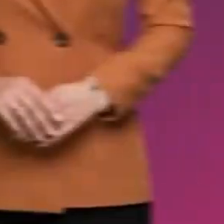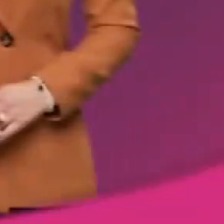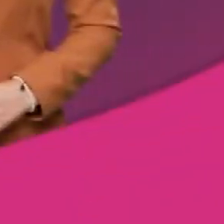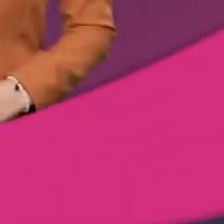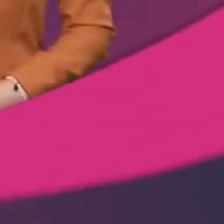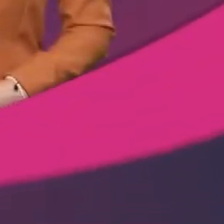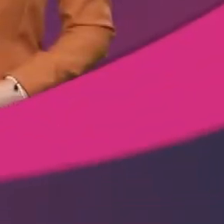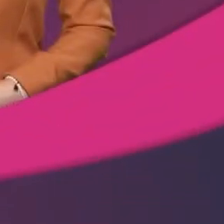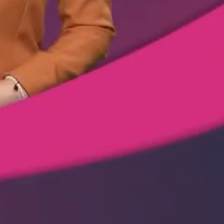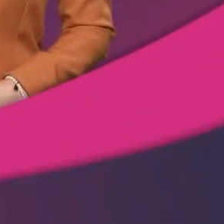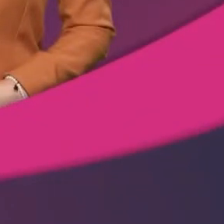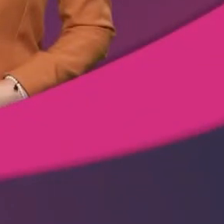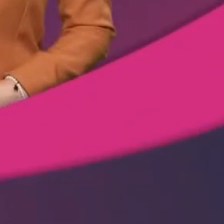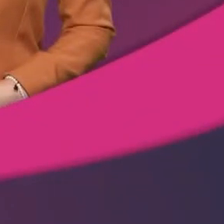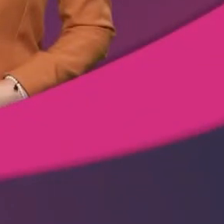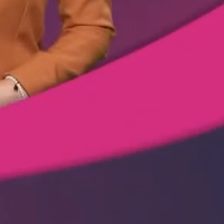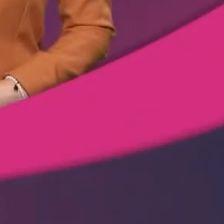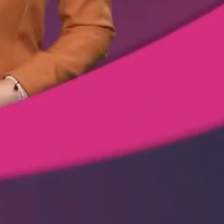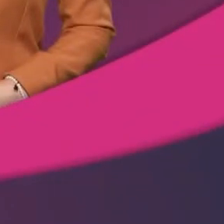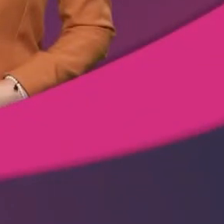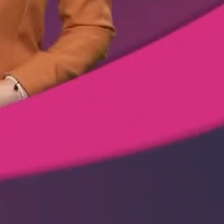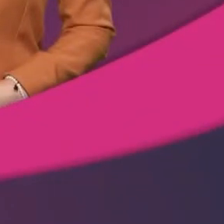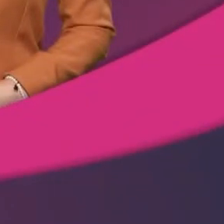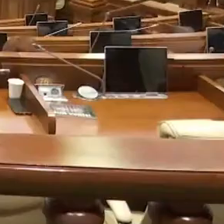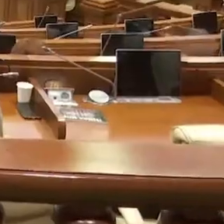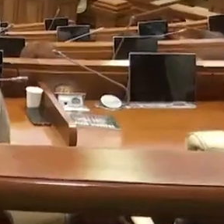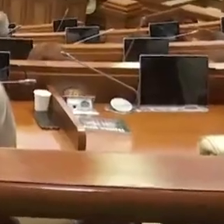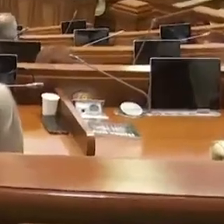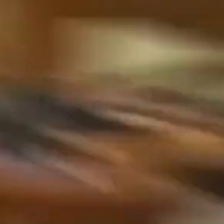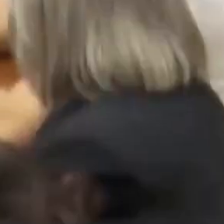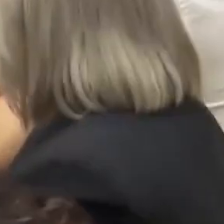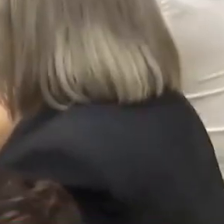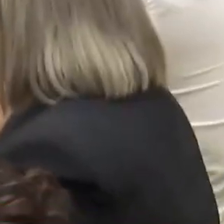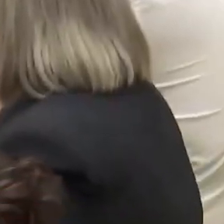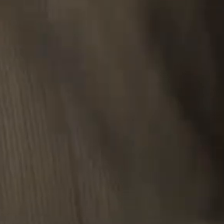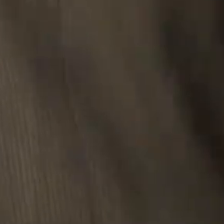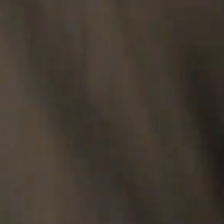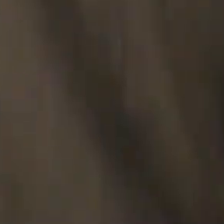nu fi șovini prevede strategie nadav osim